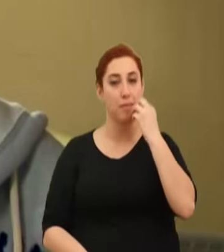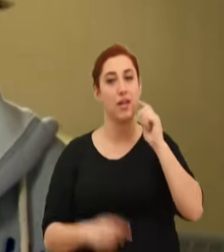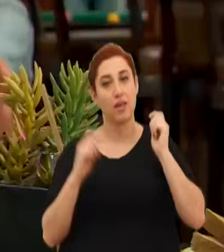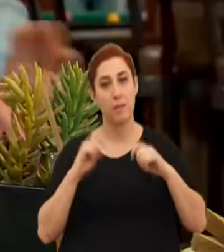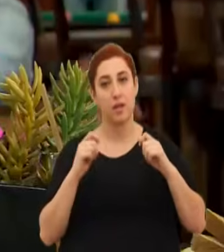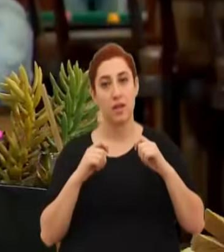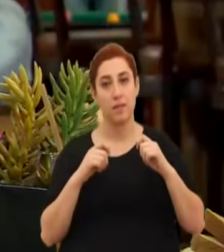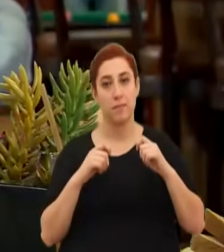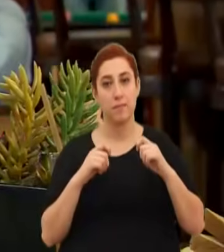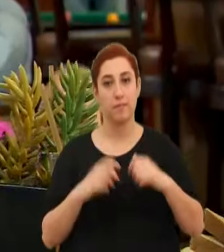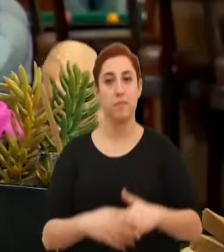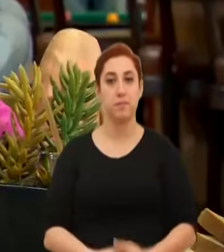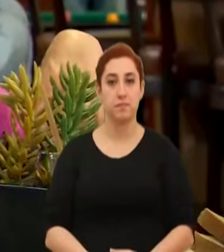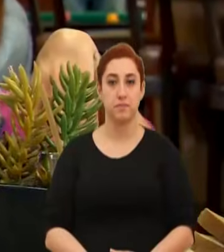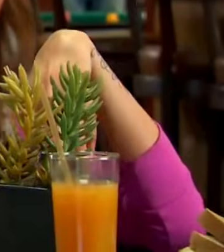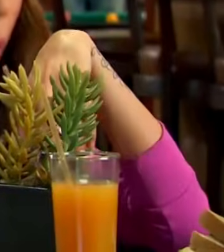yemeğimizi yiyelim.